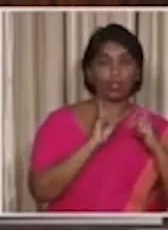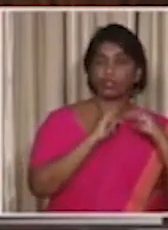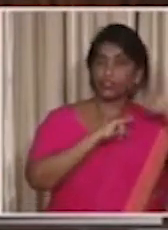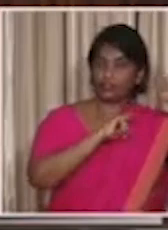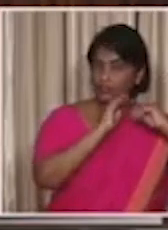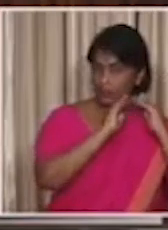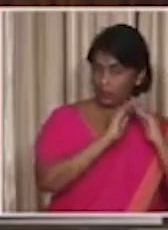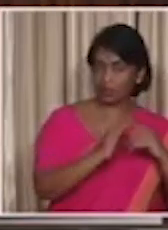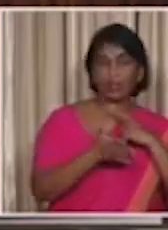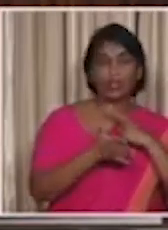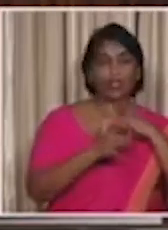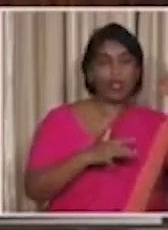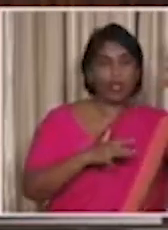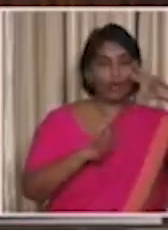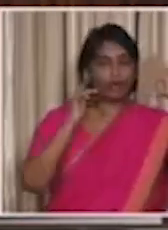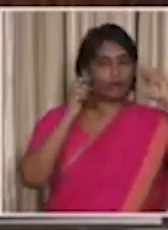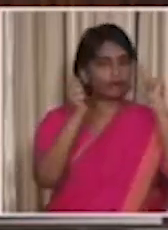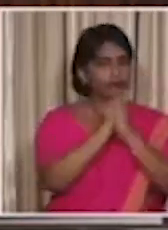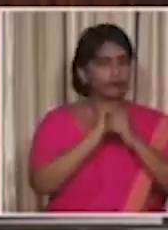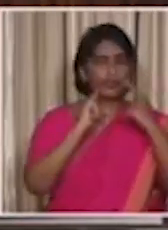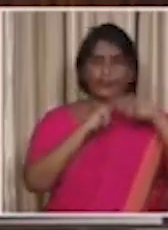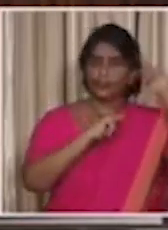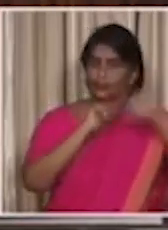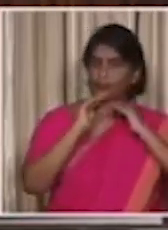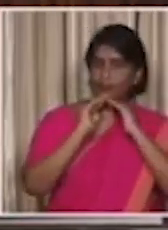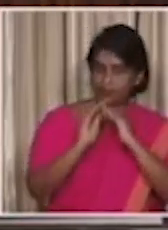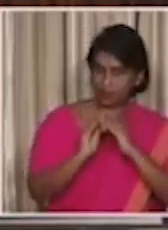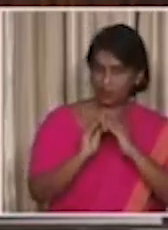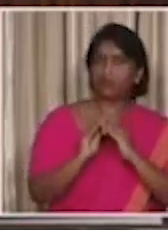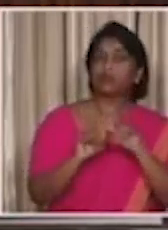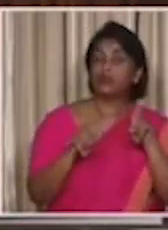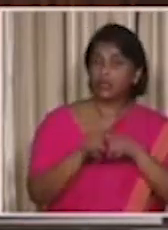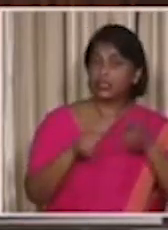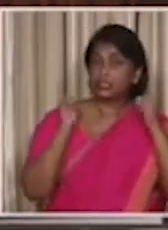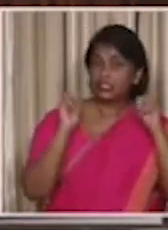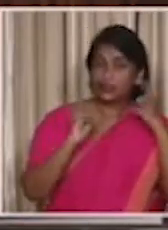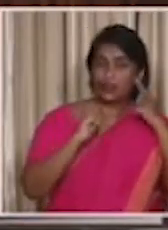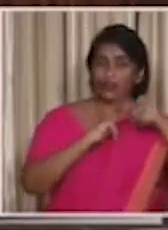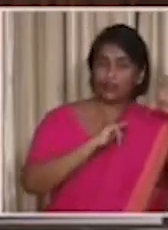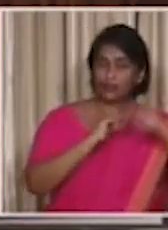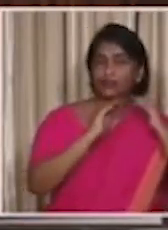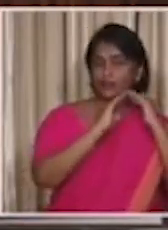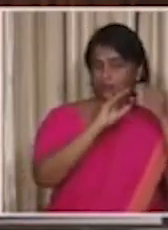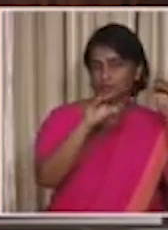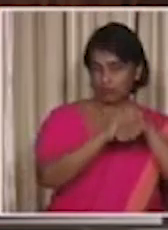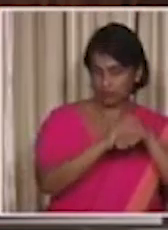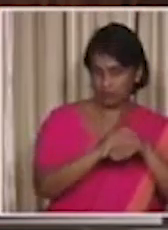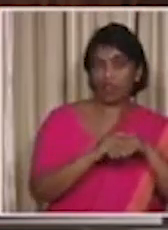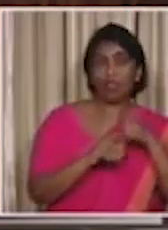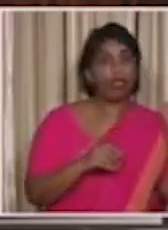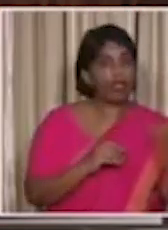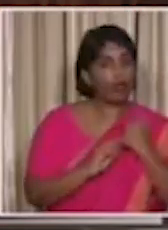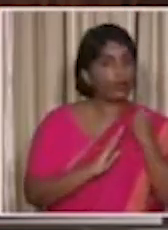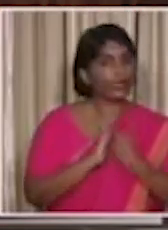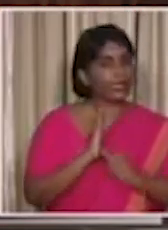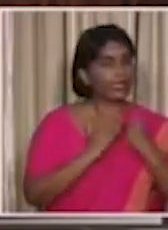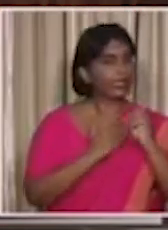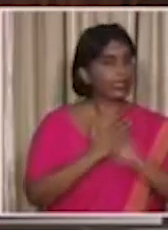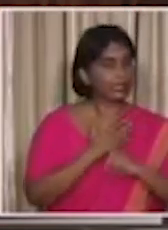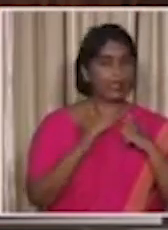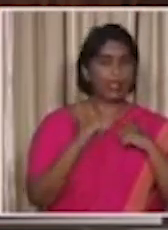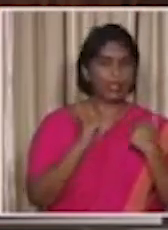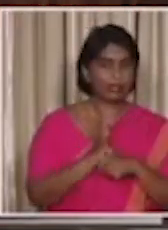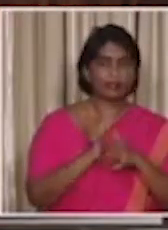විශ්වවිද්‍යාලය, දේශගුණික විපර්යාස පිළිබඳ විශ්වවිද්‍යාලය සහ ක්‍රීඩා විශ්වවිද්‍යාලය ඊට අයත් වෙනවා. අලුත් නීති රීති සහ